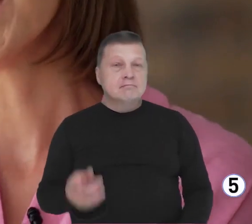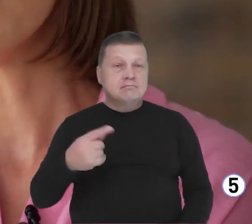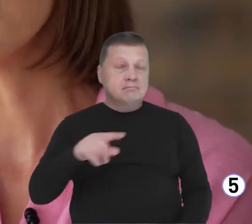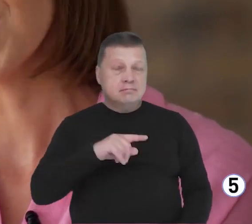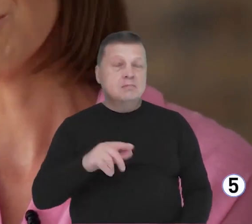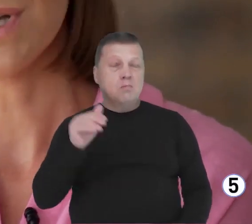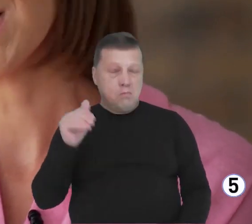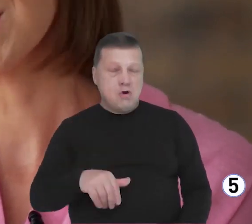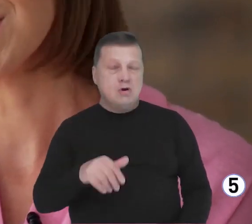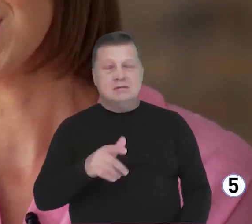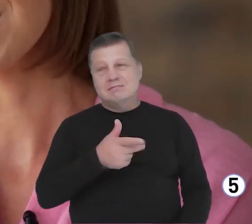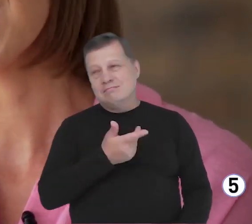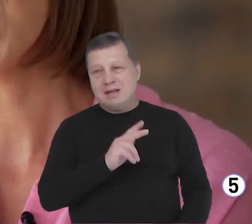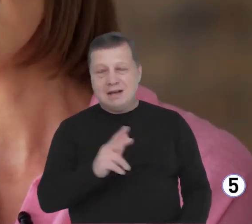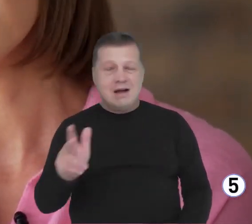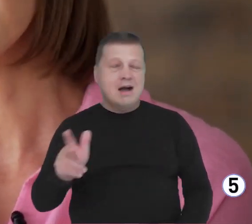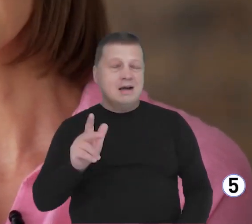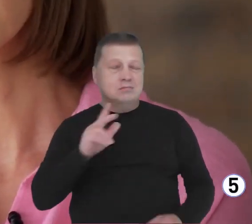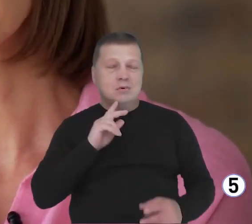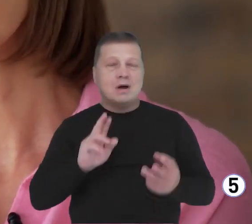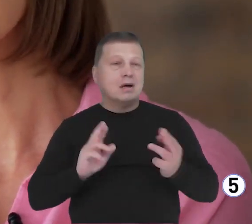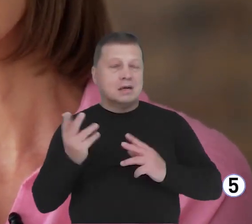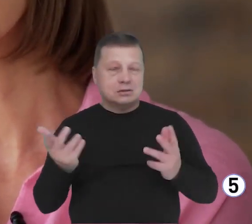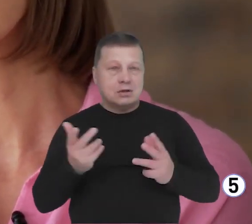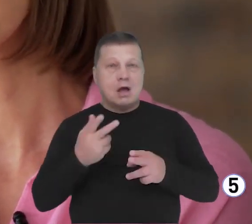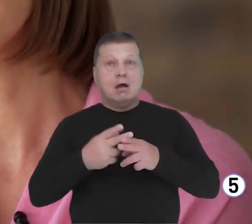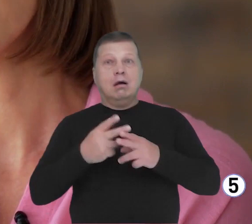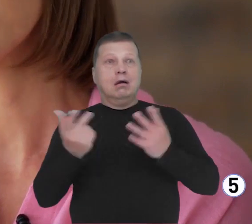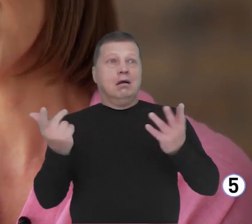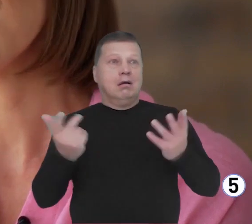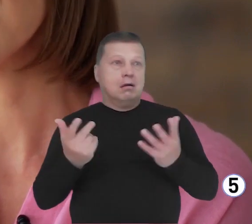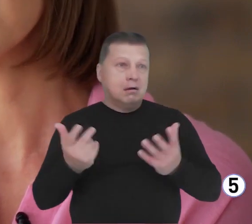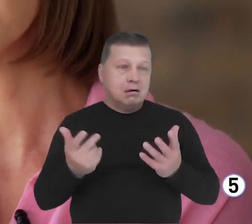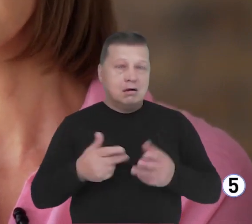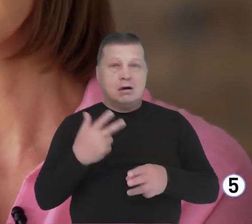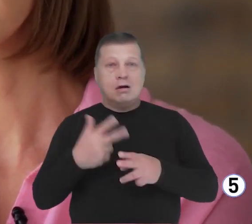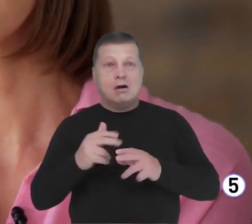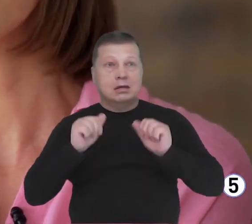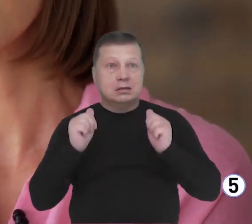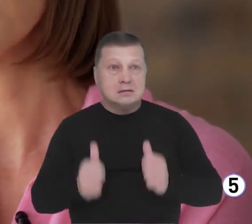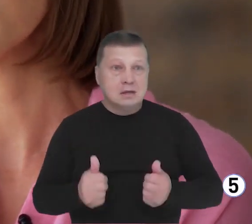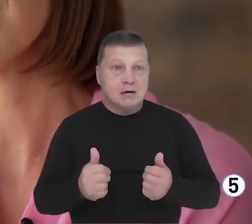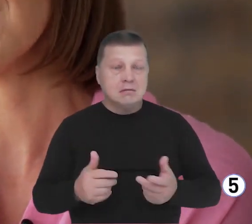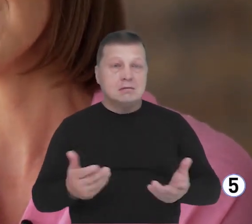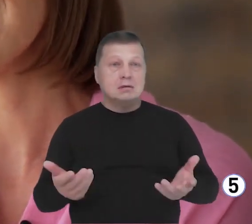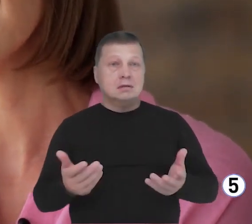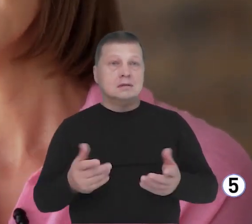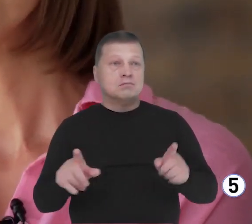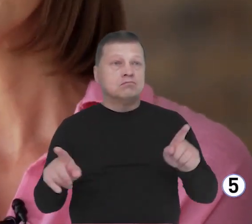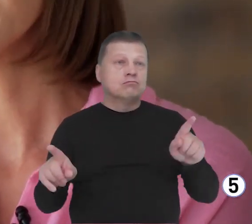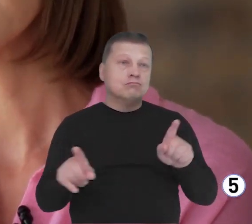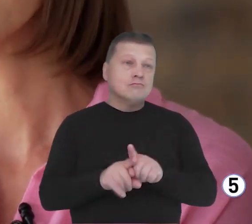My możemy, każdy z nas, zareagować na informację o tym, że chorujemy, że chorujemy